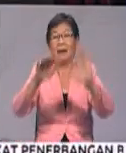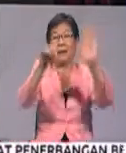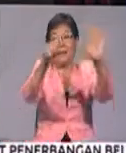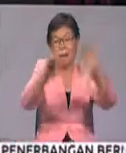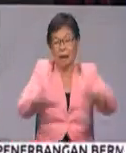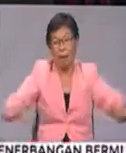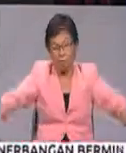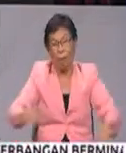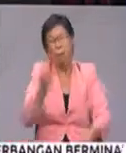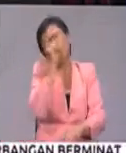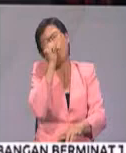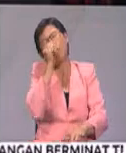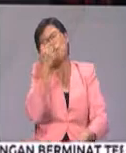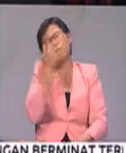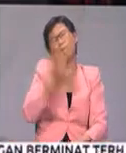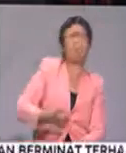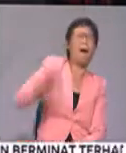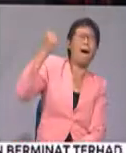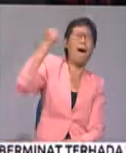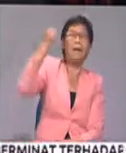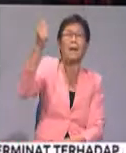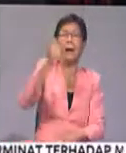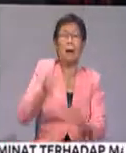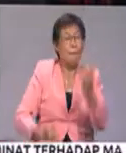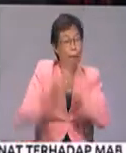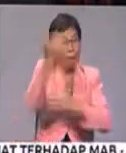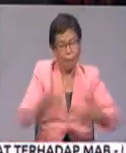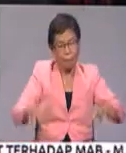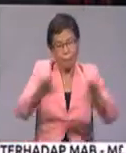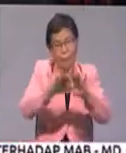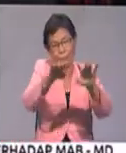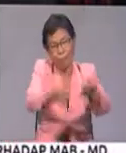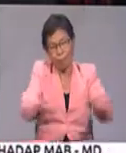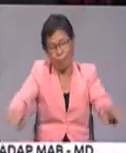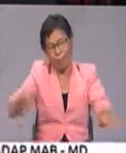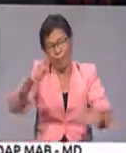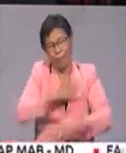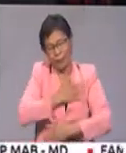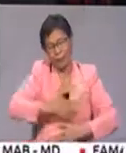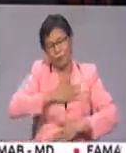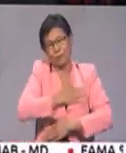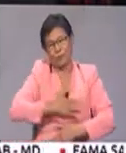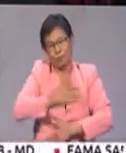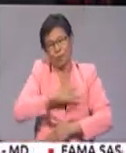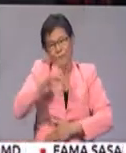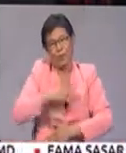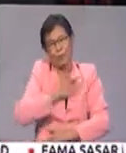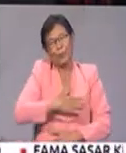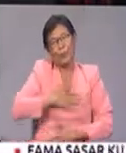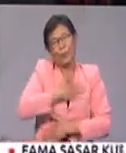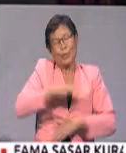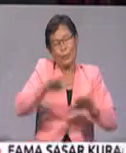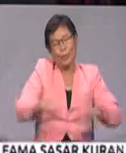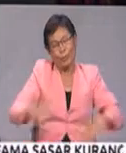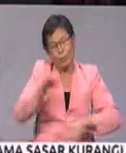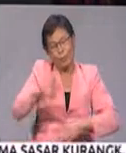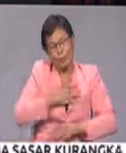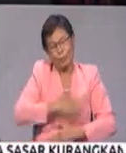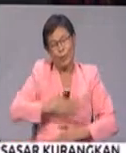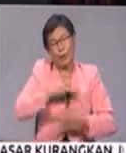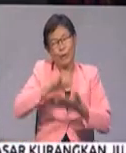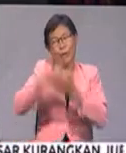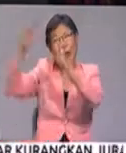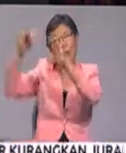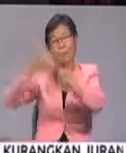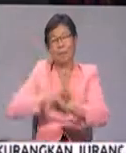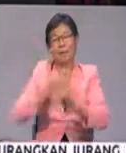yang terbaik. Dan paling penting, mereka perlu enjoy, mereka perlu berseronok. Jadi itu harapan